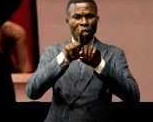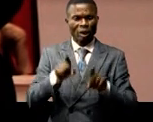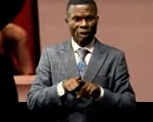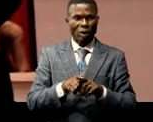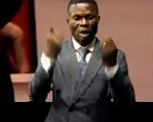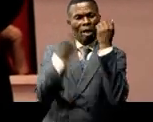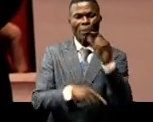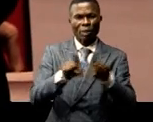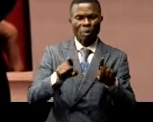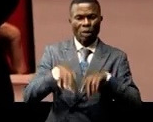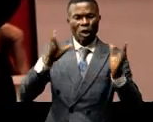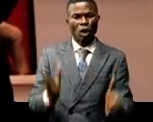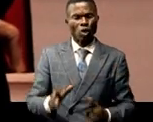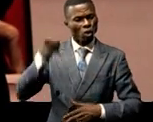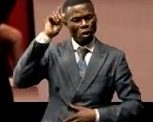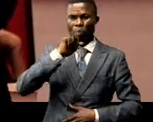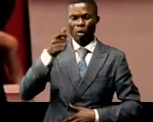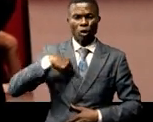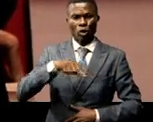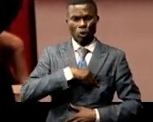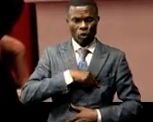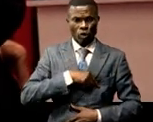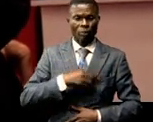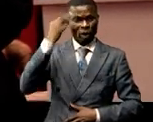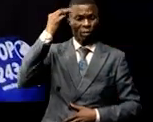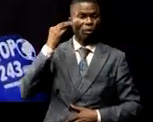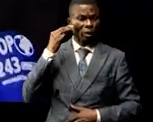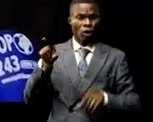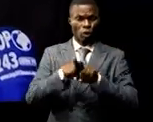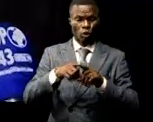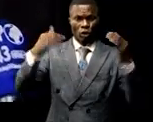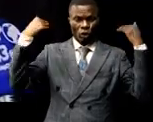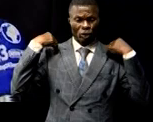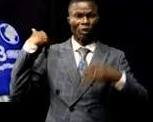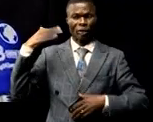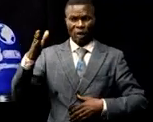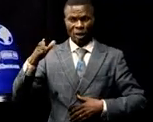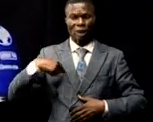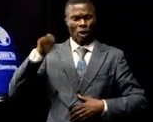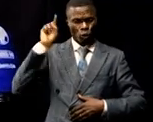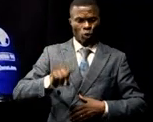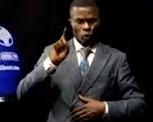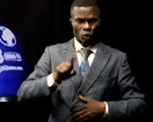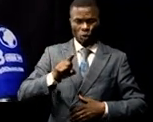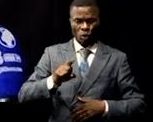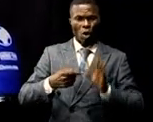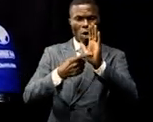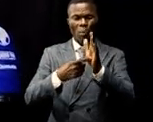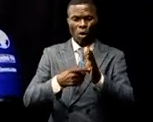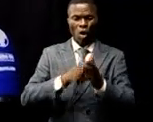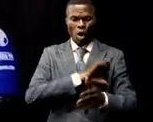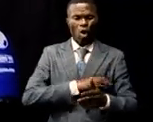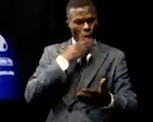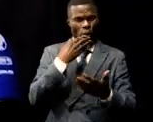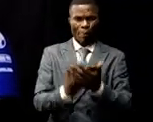même manière que le Congolais ordinaire. Nous, en tant que ministre, nous, en tant que chef de l'État même, on est appelé à une exemplarité